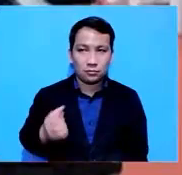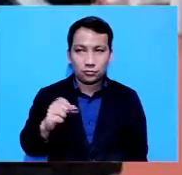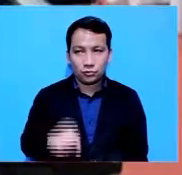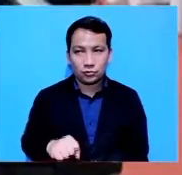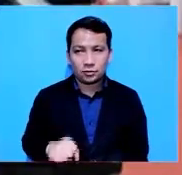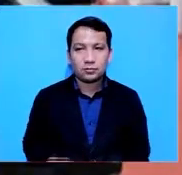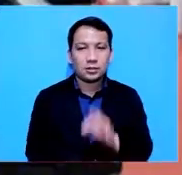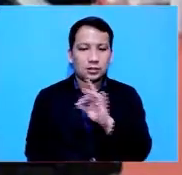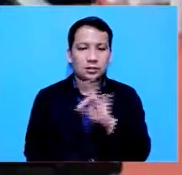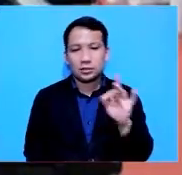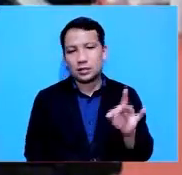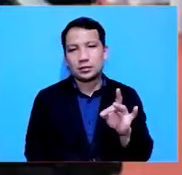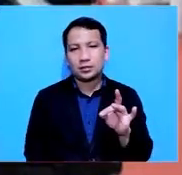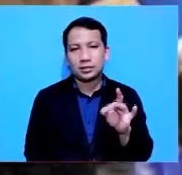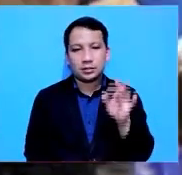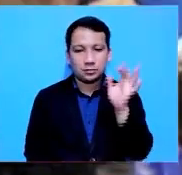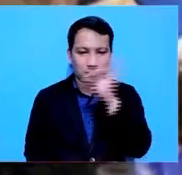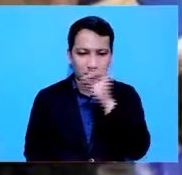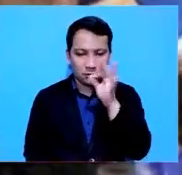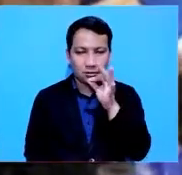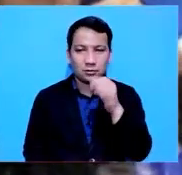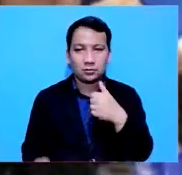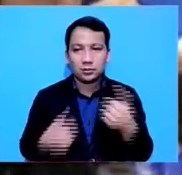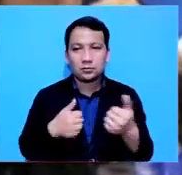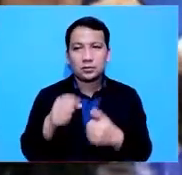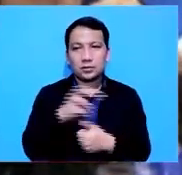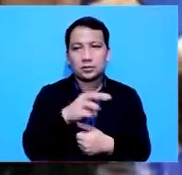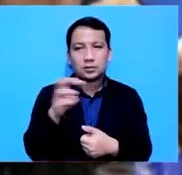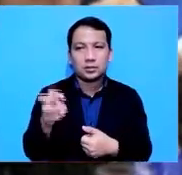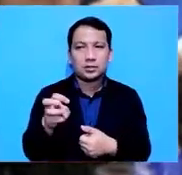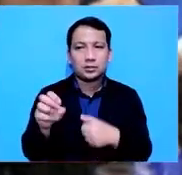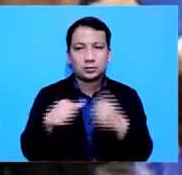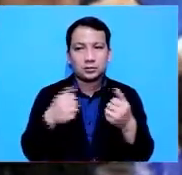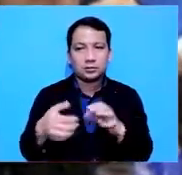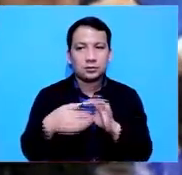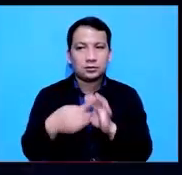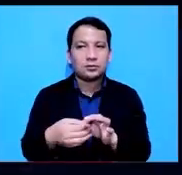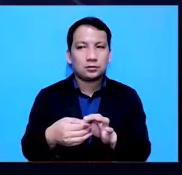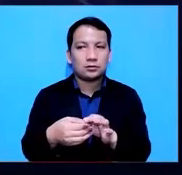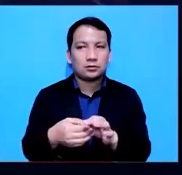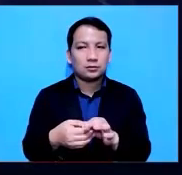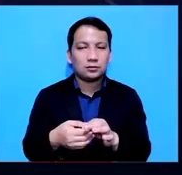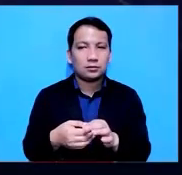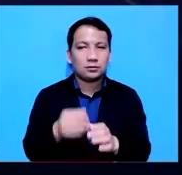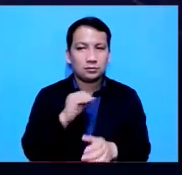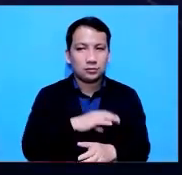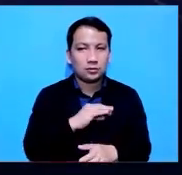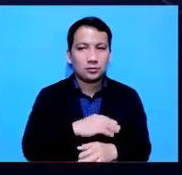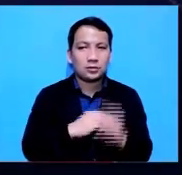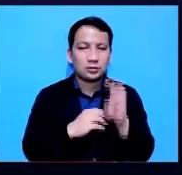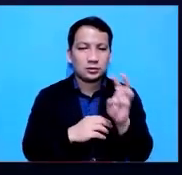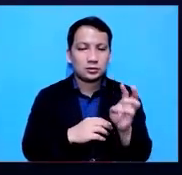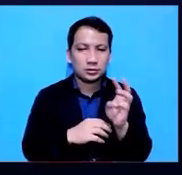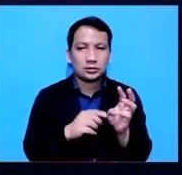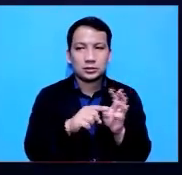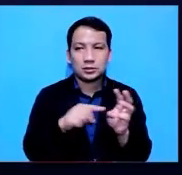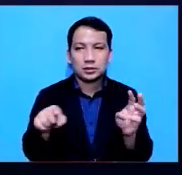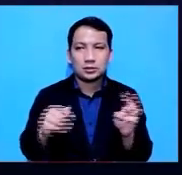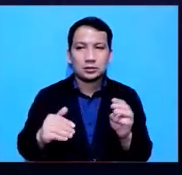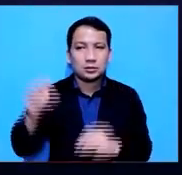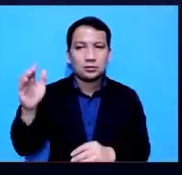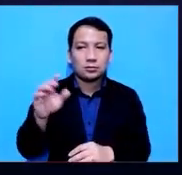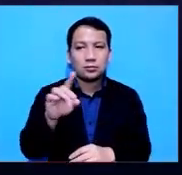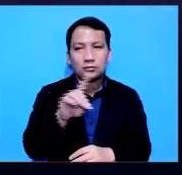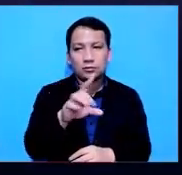atletang Pilipino ang sasabak sa mahigit 600 sporting events. Makakuha ng incentives na mula 60,000 pesos hanggang